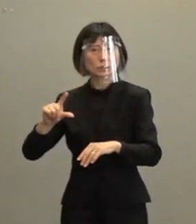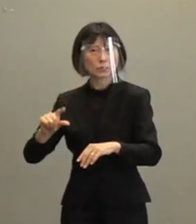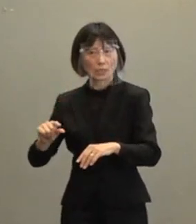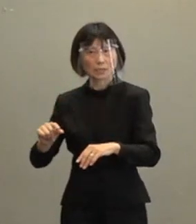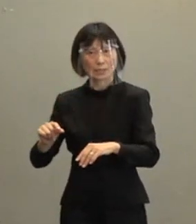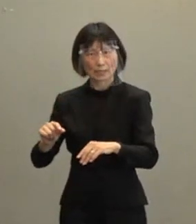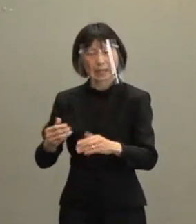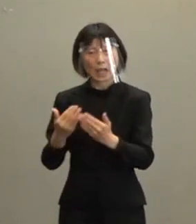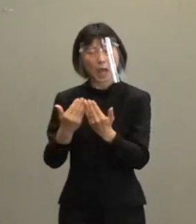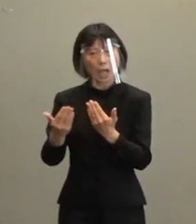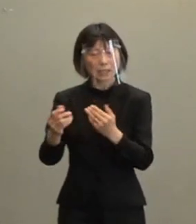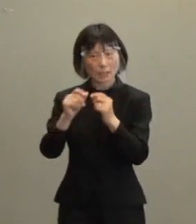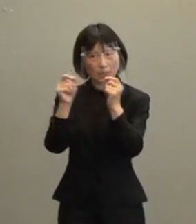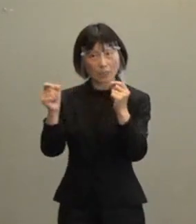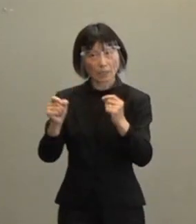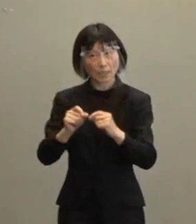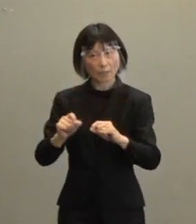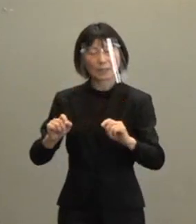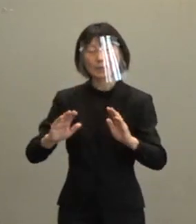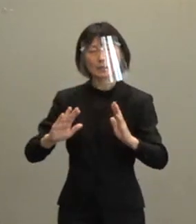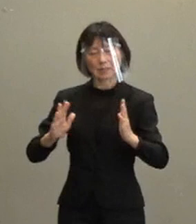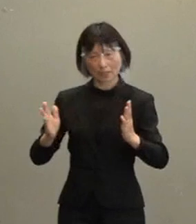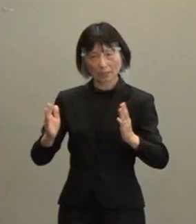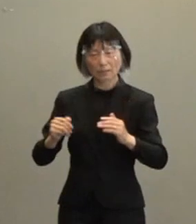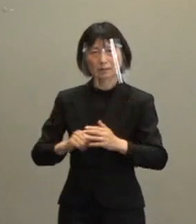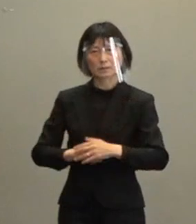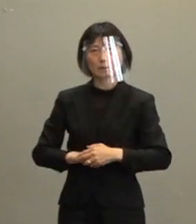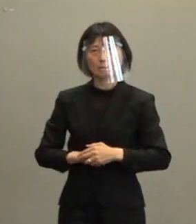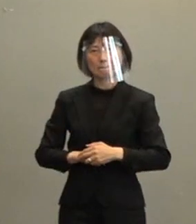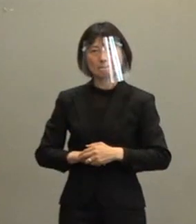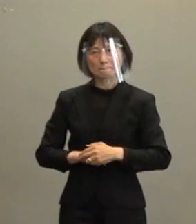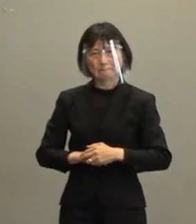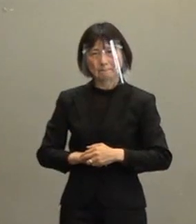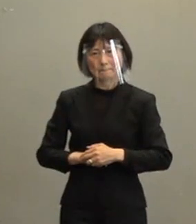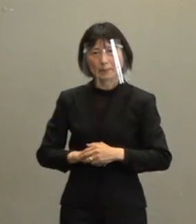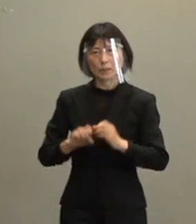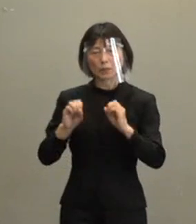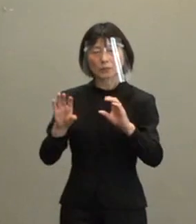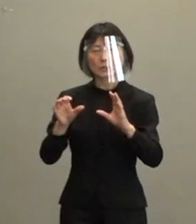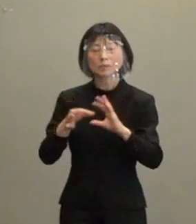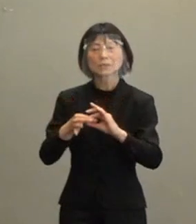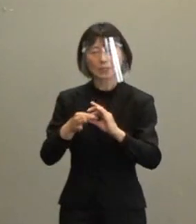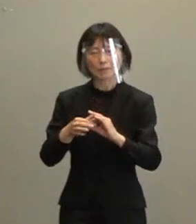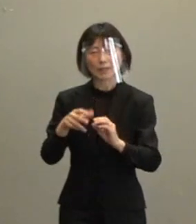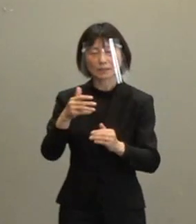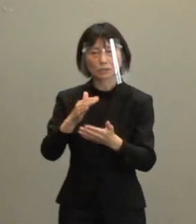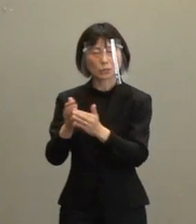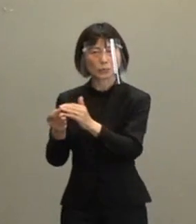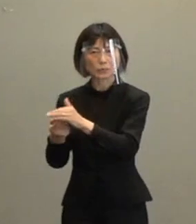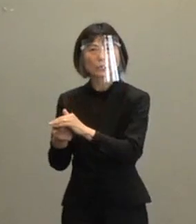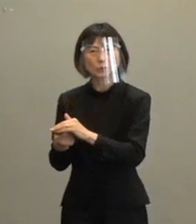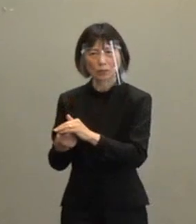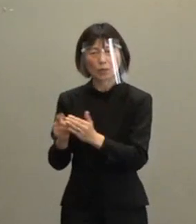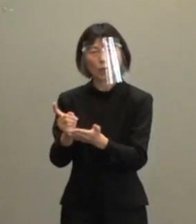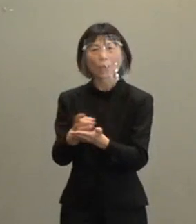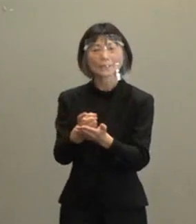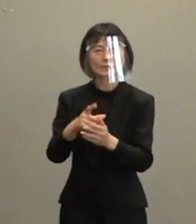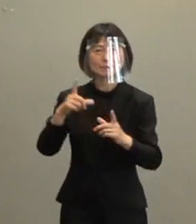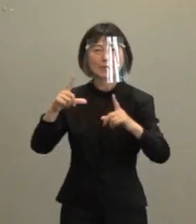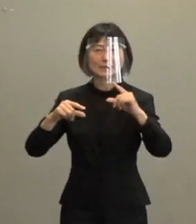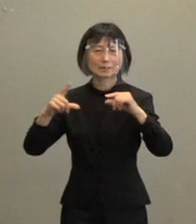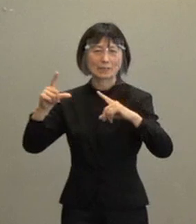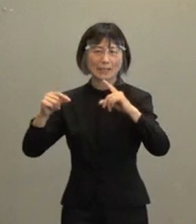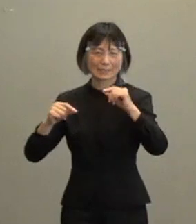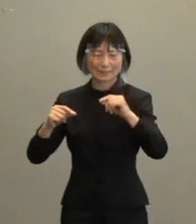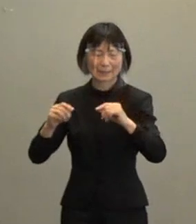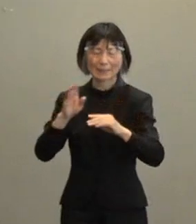とした結果は見られなかったというところでございます。公表につきましては、ちょっと各市町村の方針非常に様々でございまして、なかな